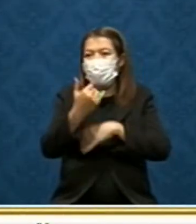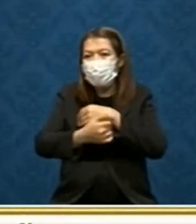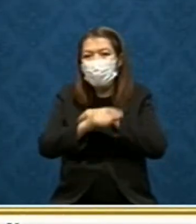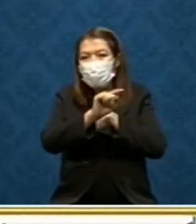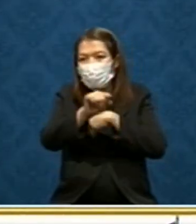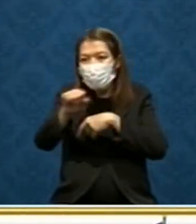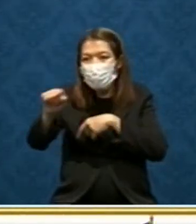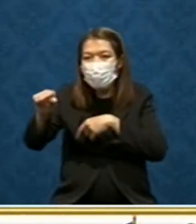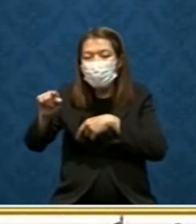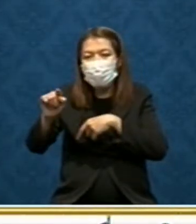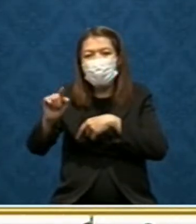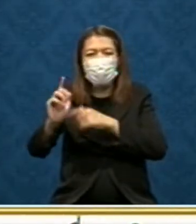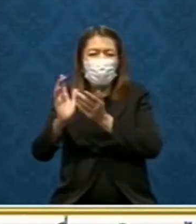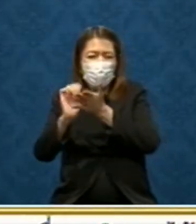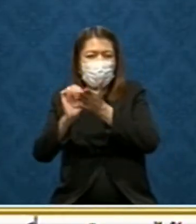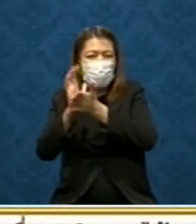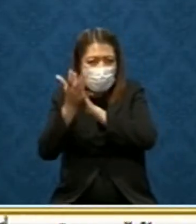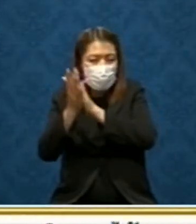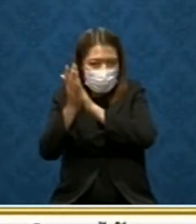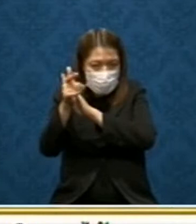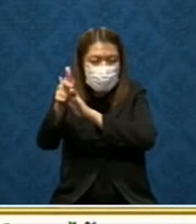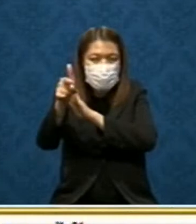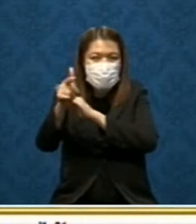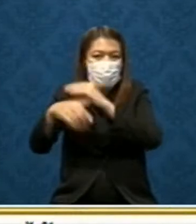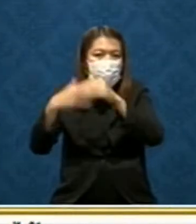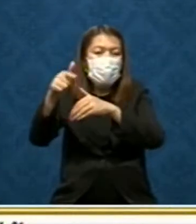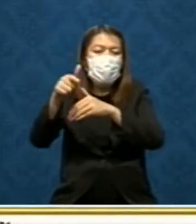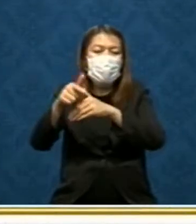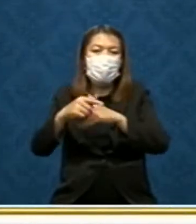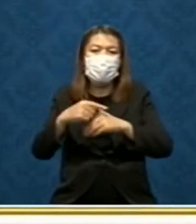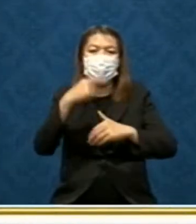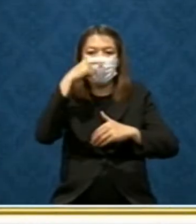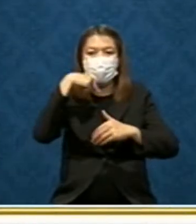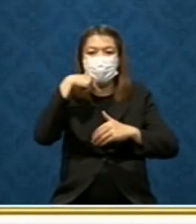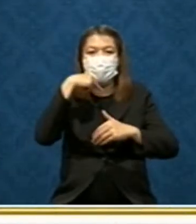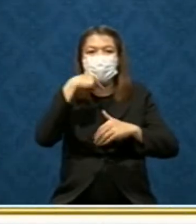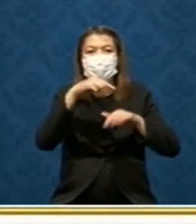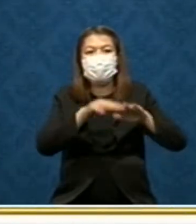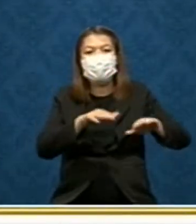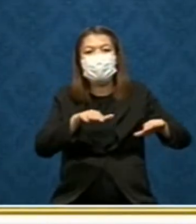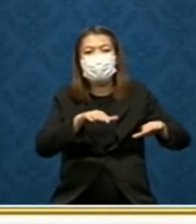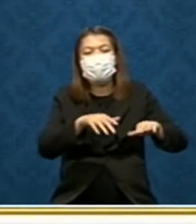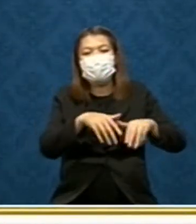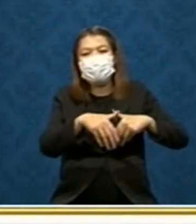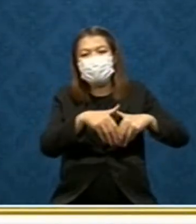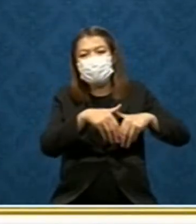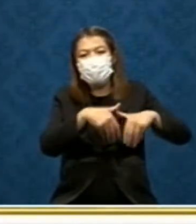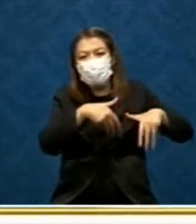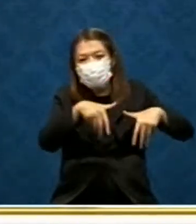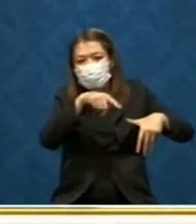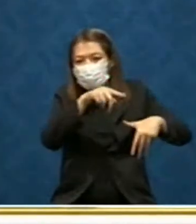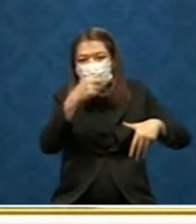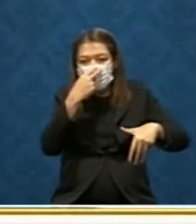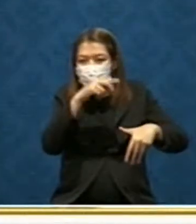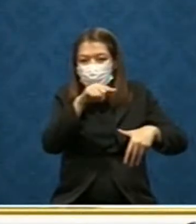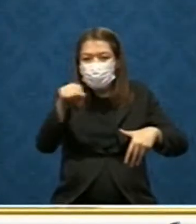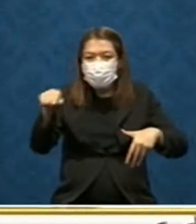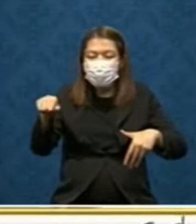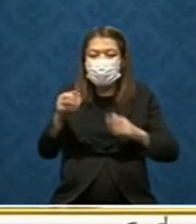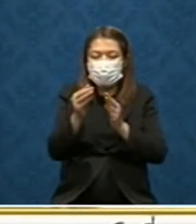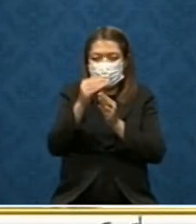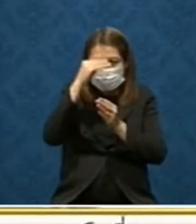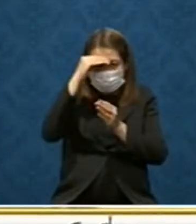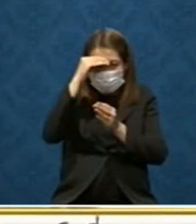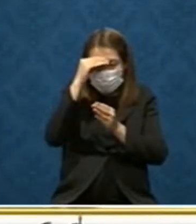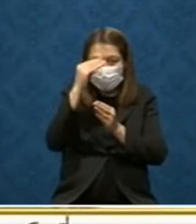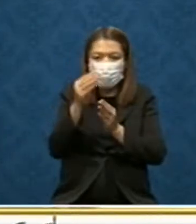น รีปฏิรปกศึควิ่งชิ้วของเราไปดูเด็กหลานบานเราสิ นอกจากผลการเรี